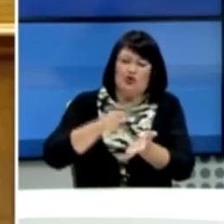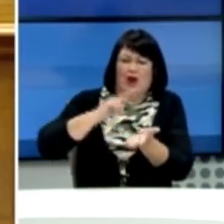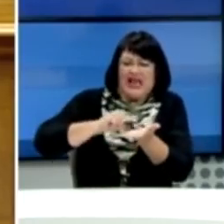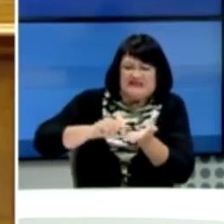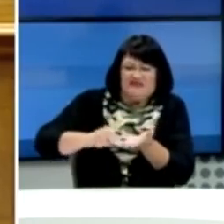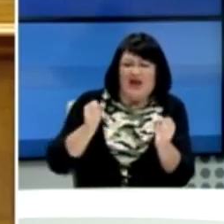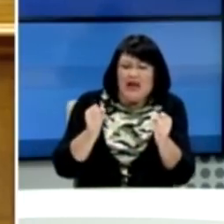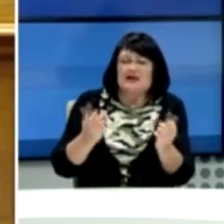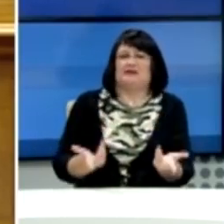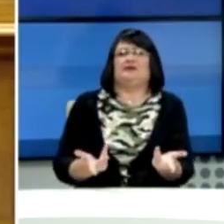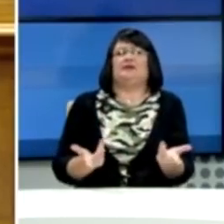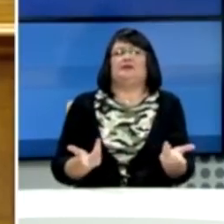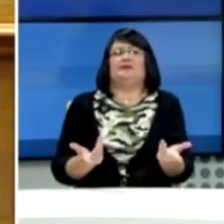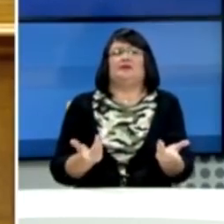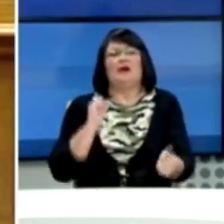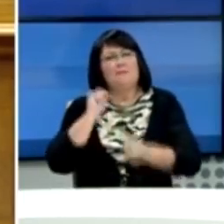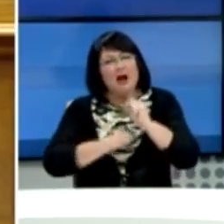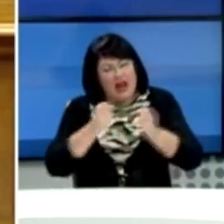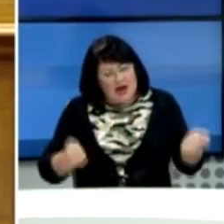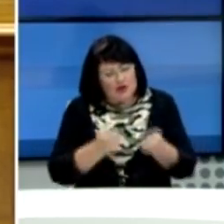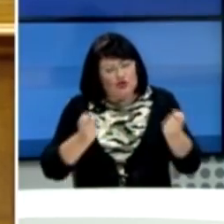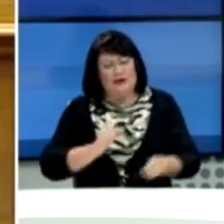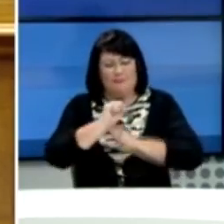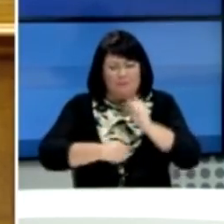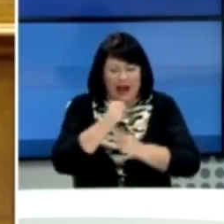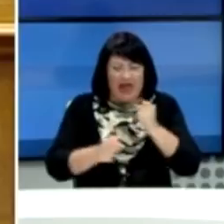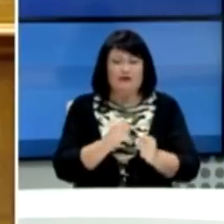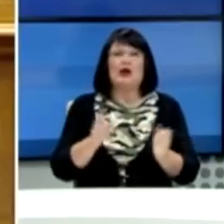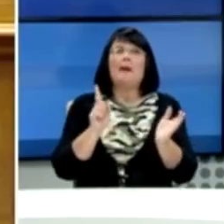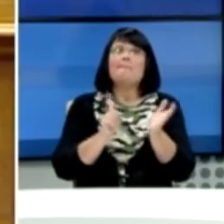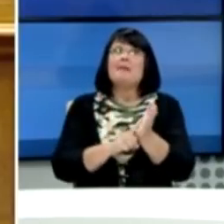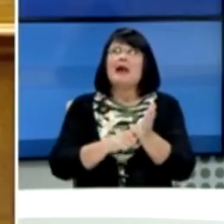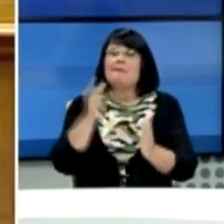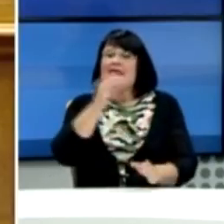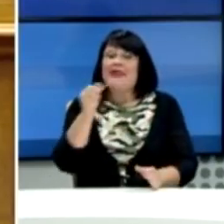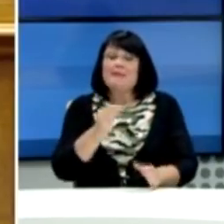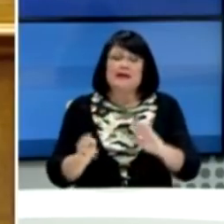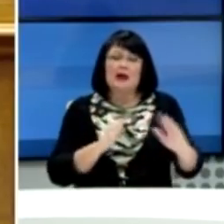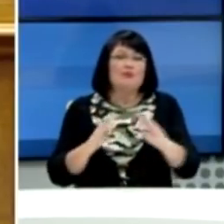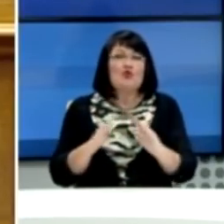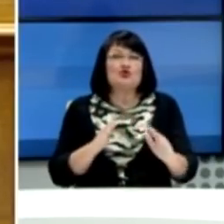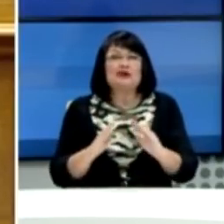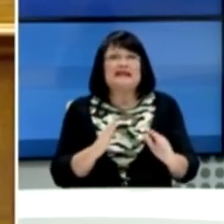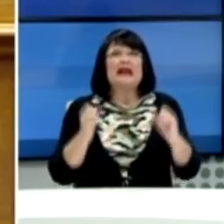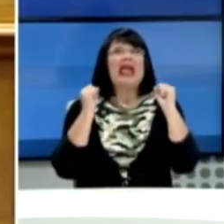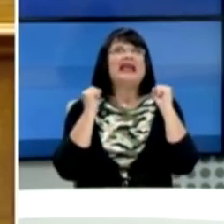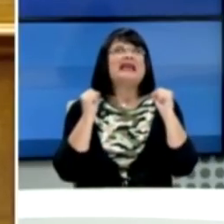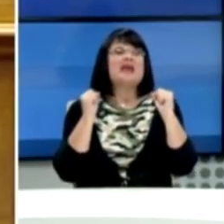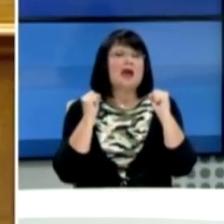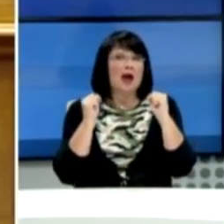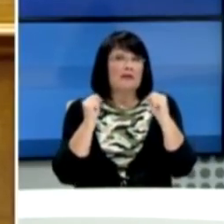ασφάλιση, στο επίκεντρο της πάλης των εργαζομένων πρέπει να μπουν και τα ζητήματα προστασίας της υγείας